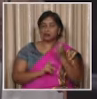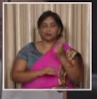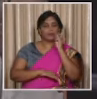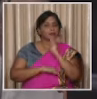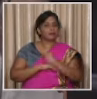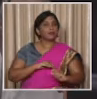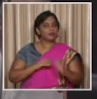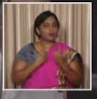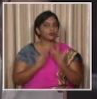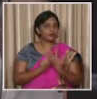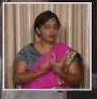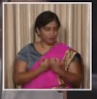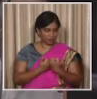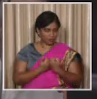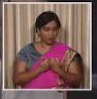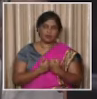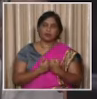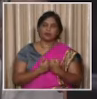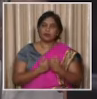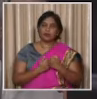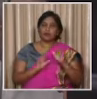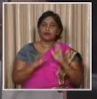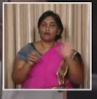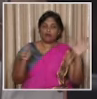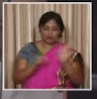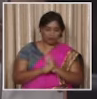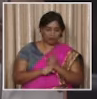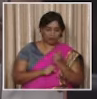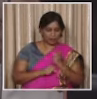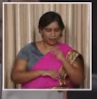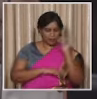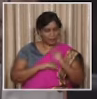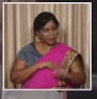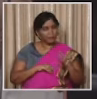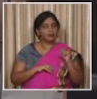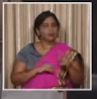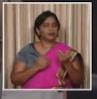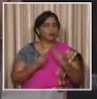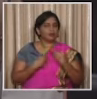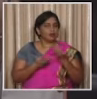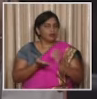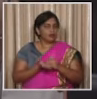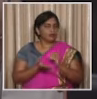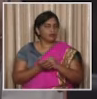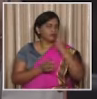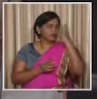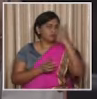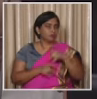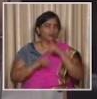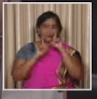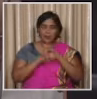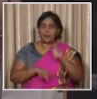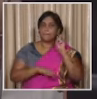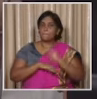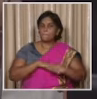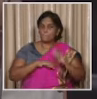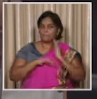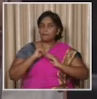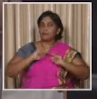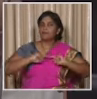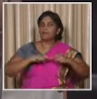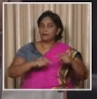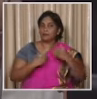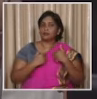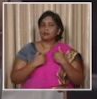සැලැස්මක් අවශ්‍ය වෙලා තිබුණා. පරිපූර්ණ ආර්ථික සැලැස්මක් අප අවස්ථා ගණනාවකදී මෙවැනි සැලැස්මක් ක්‍රියාත්මක